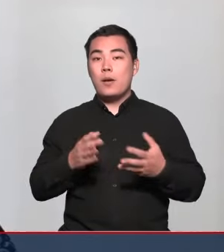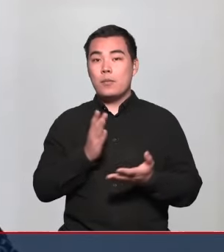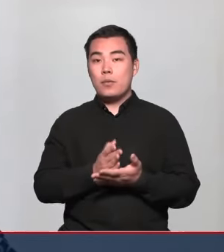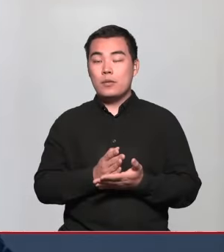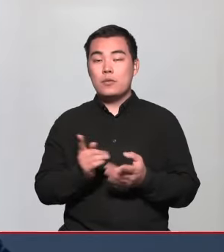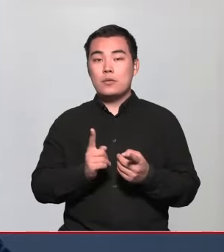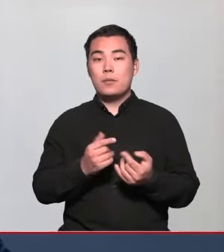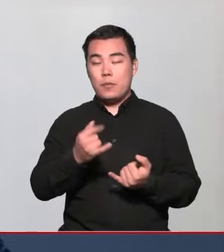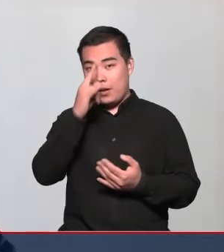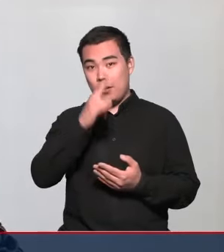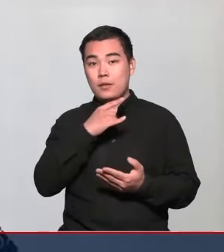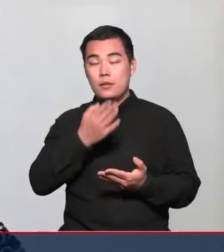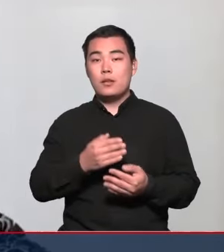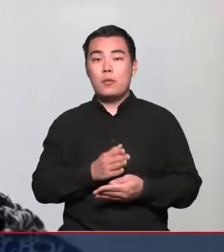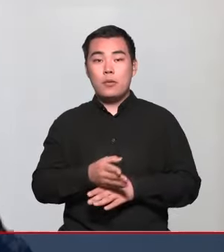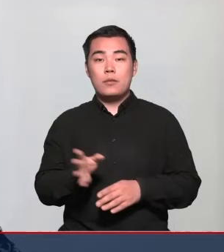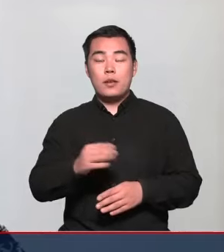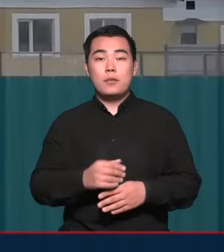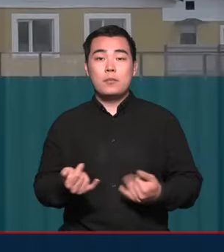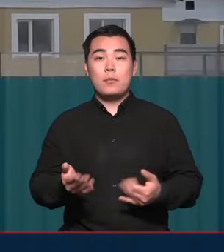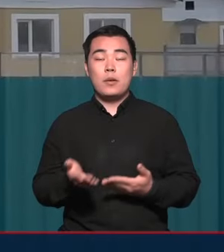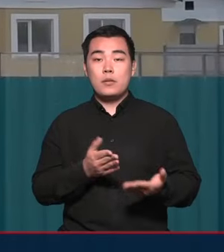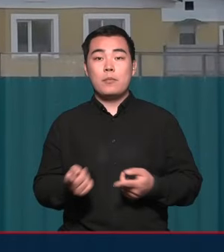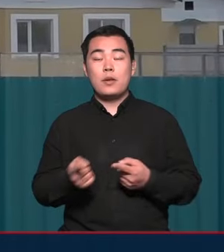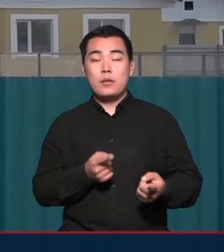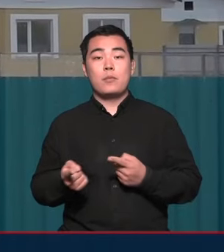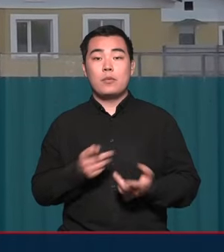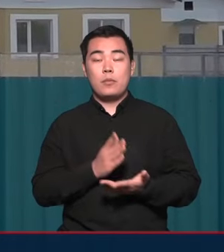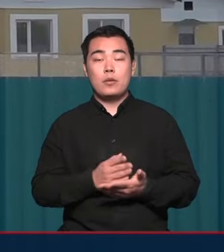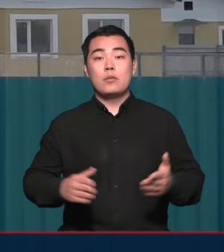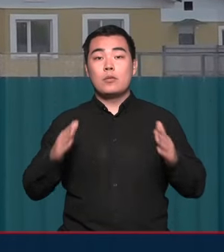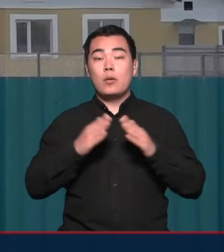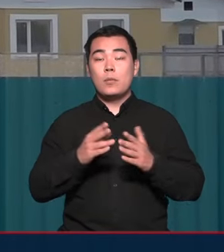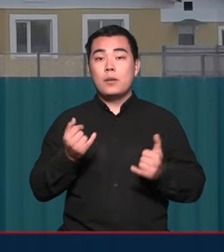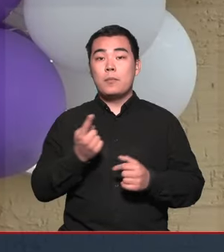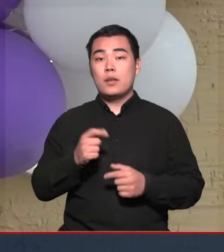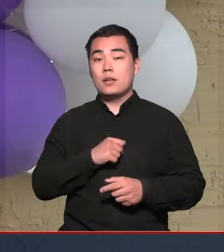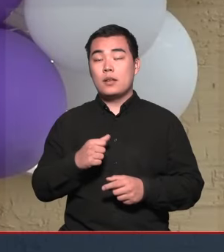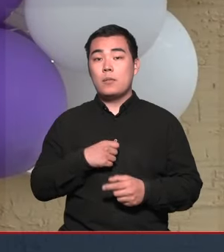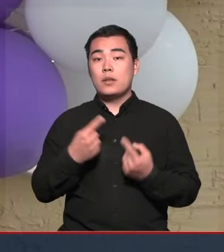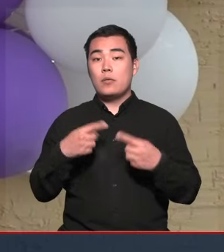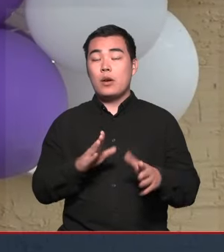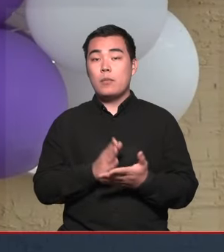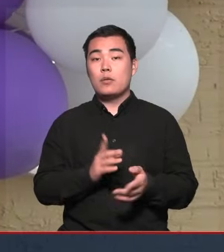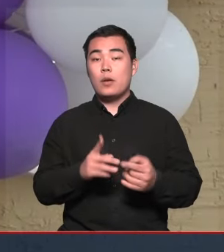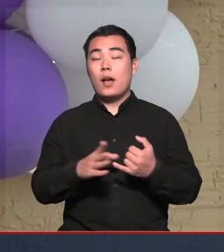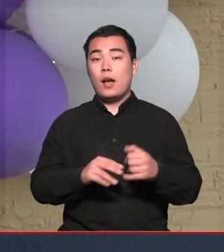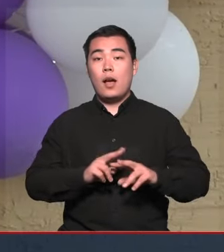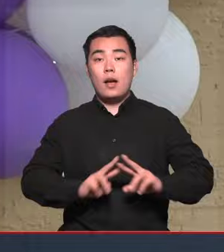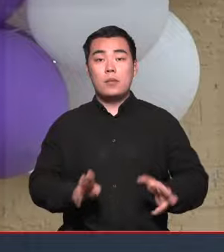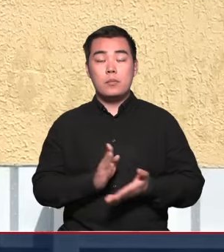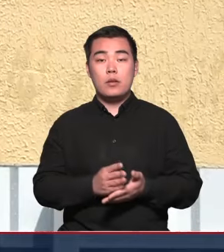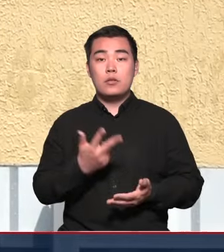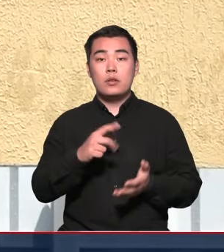Енді қазақ сол ғой. Сосын енді көше бастаймыз. Кезекті баспаналар алдыңғысынан өзгеше, дегенмен аумағы бірдей.